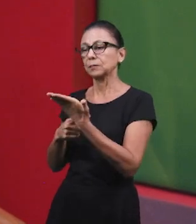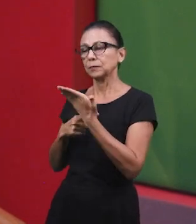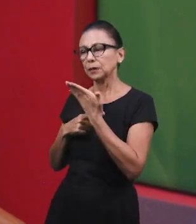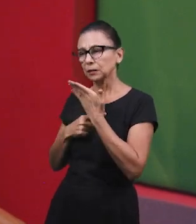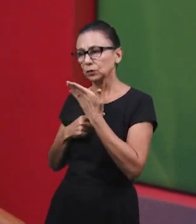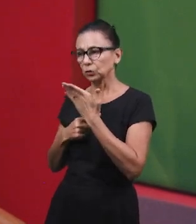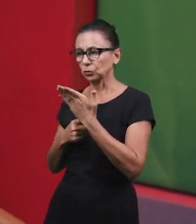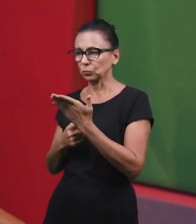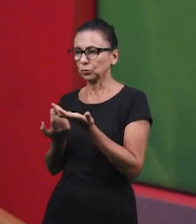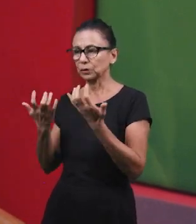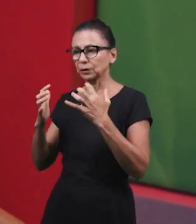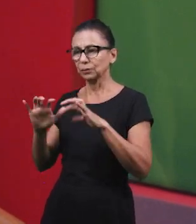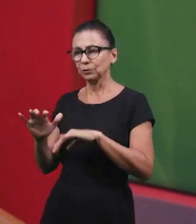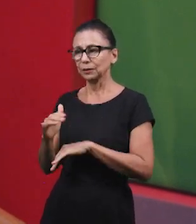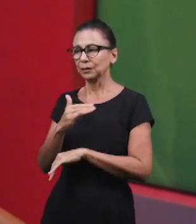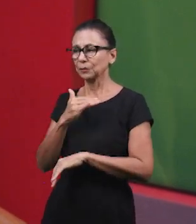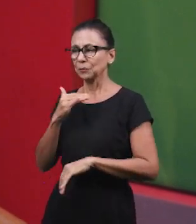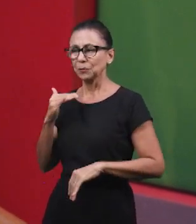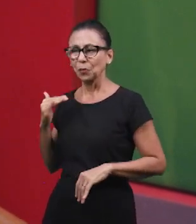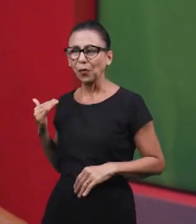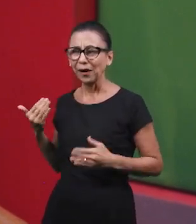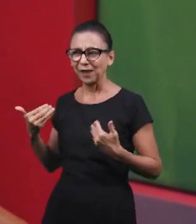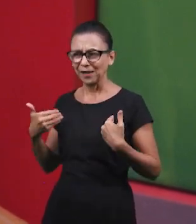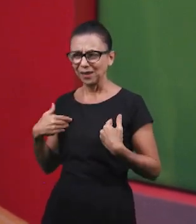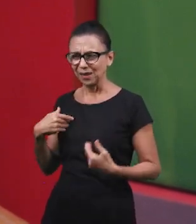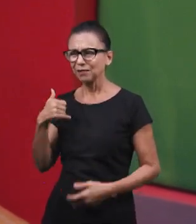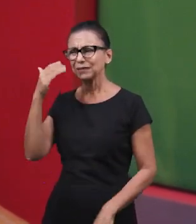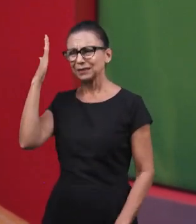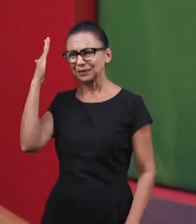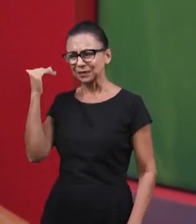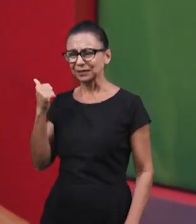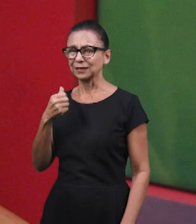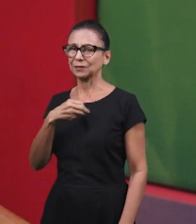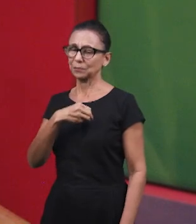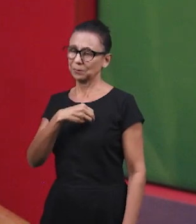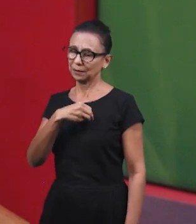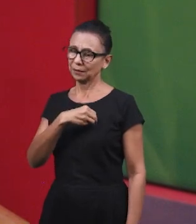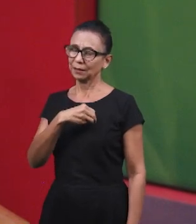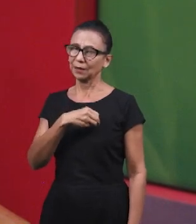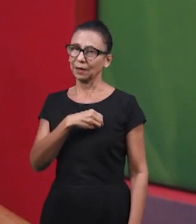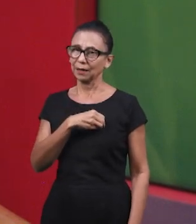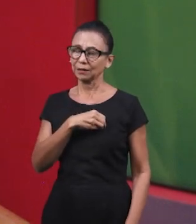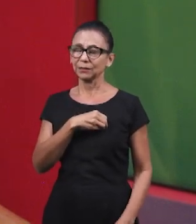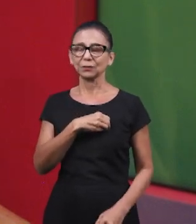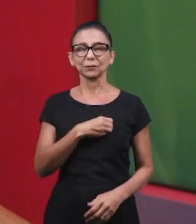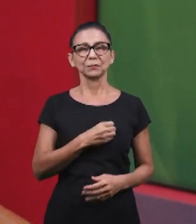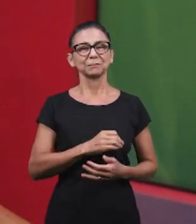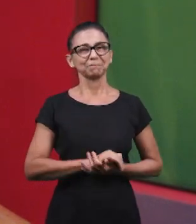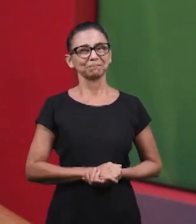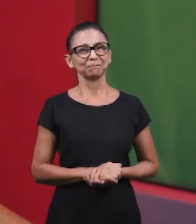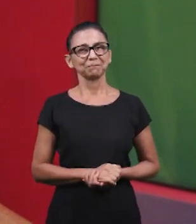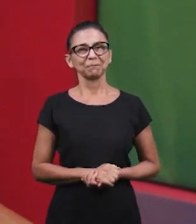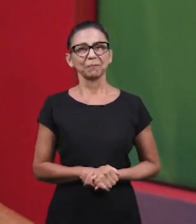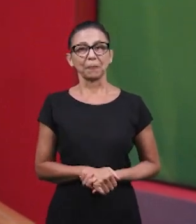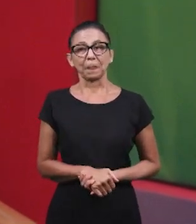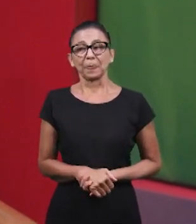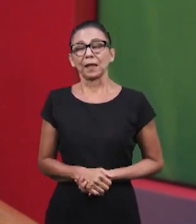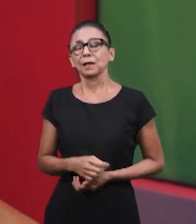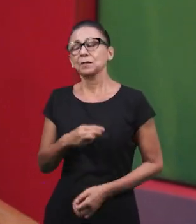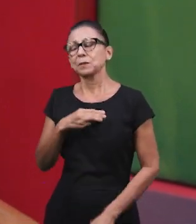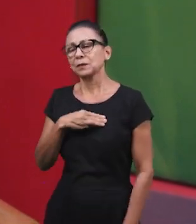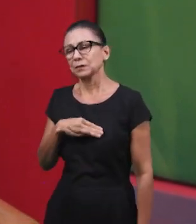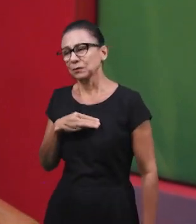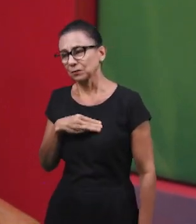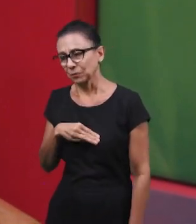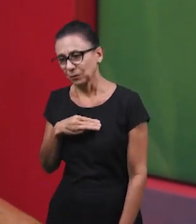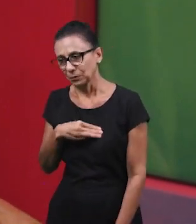accru. Je vais, je vais demander de la miséricorde. Donc, les espions,